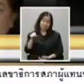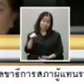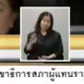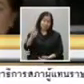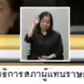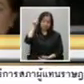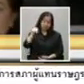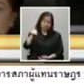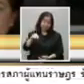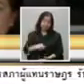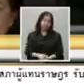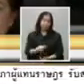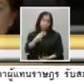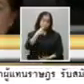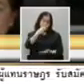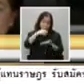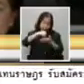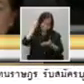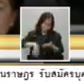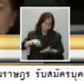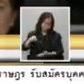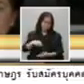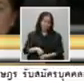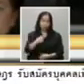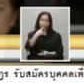วงนี่ต้องถอนคำพูดสักครู่ครับ